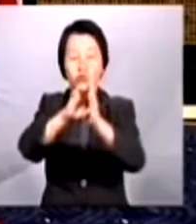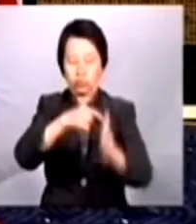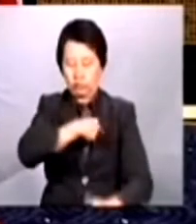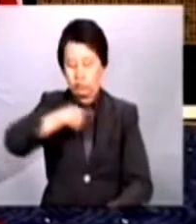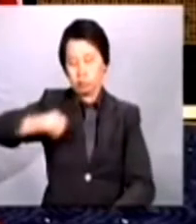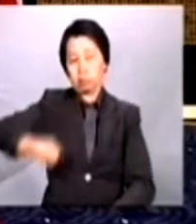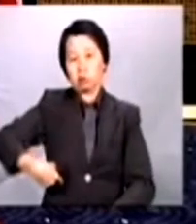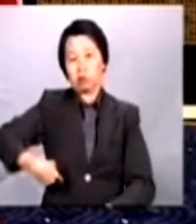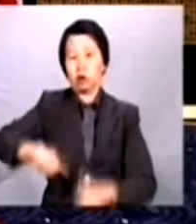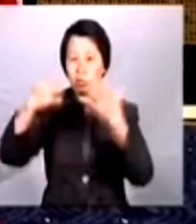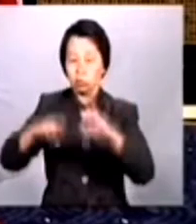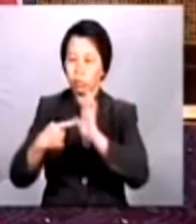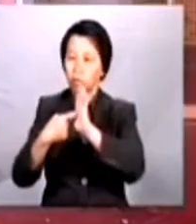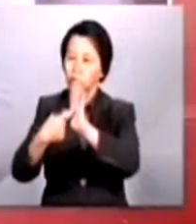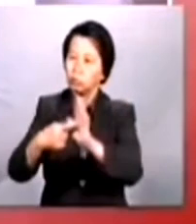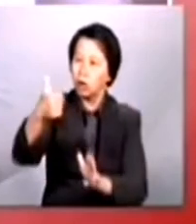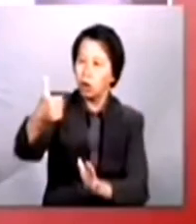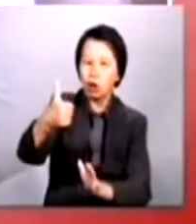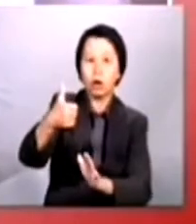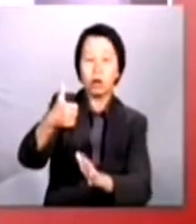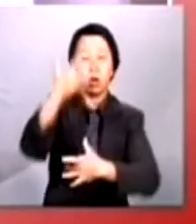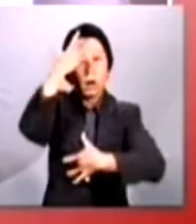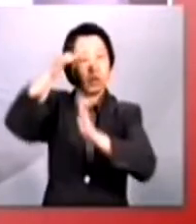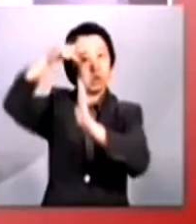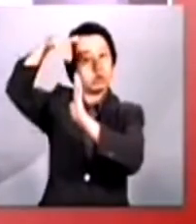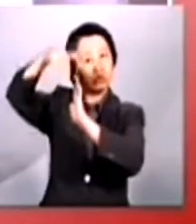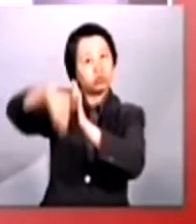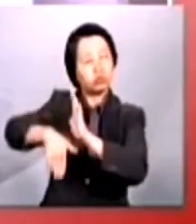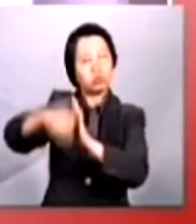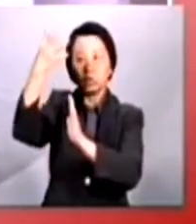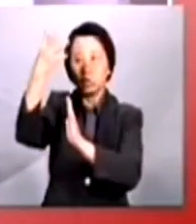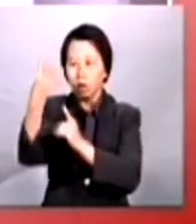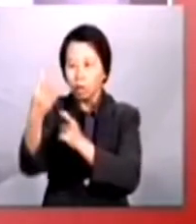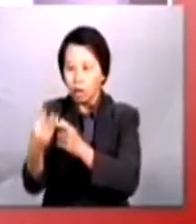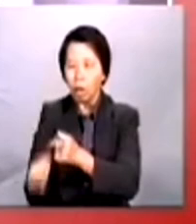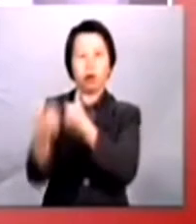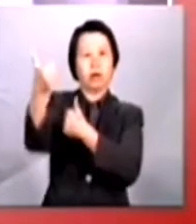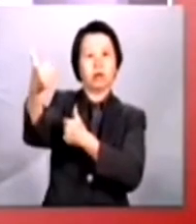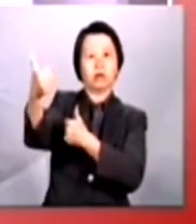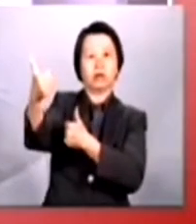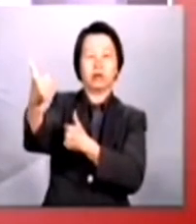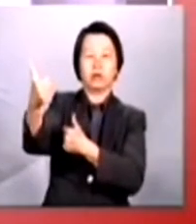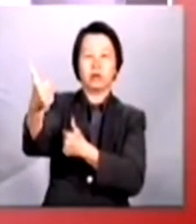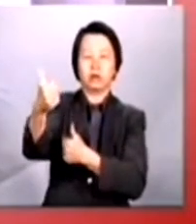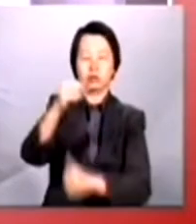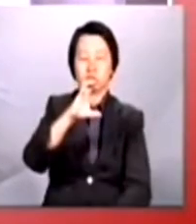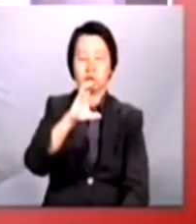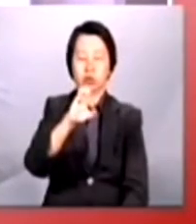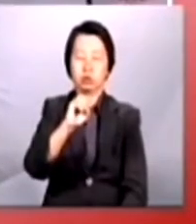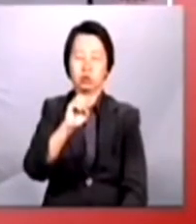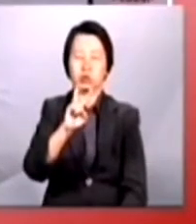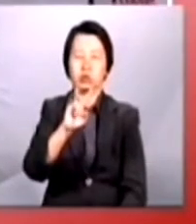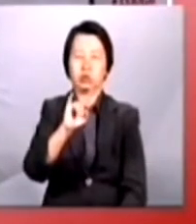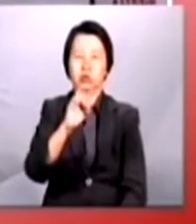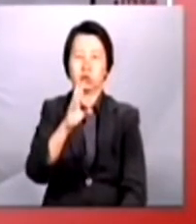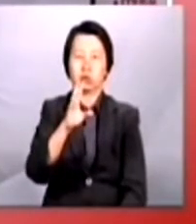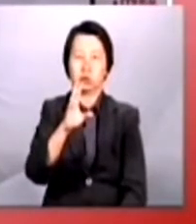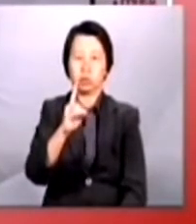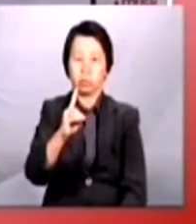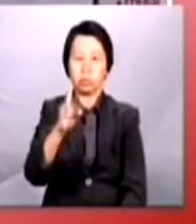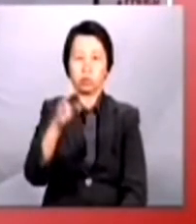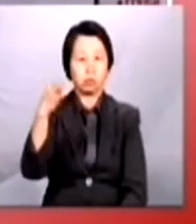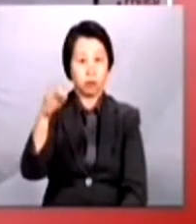negara Cina yang telah menunjukkan penurunan mendadak kiss-kiss jangkitan komit 19 ini